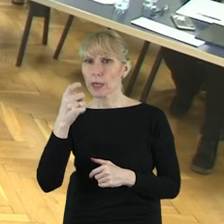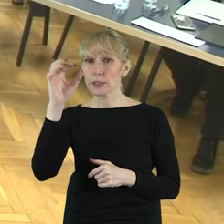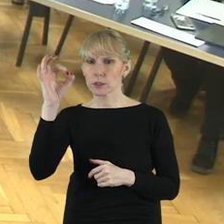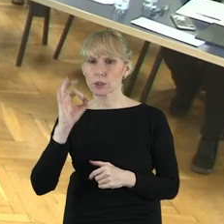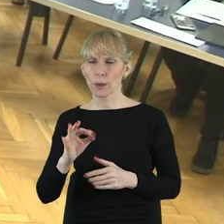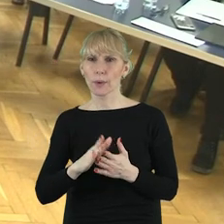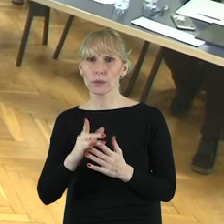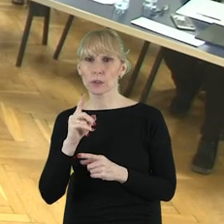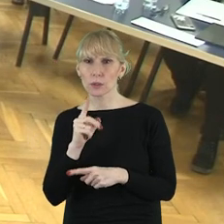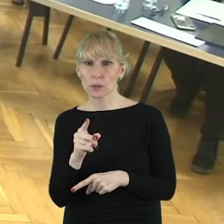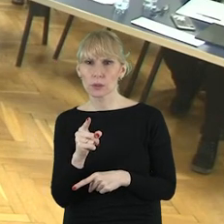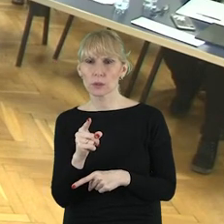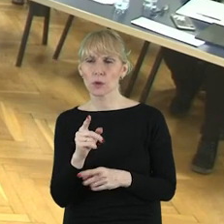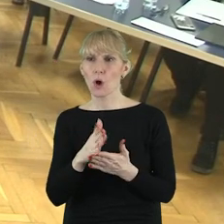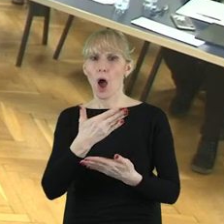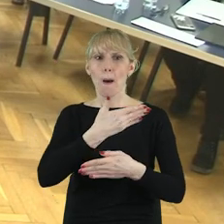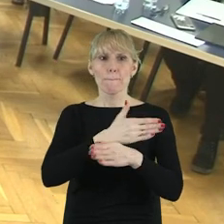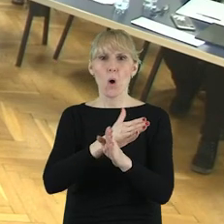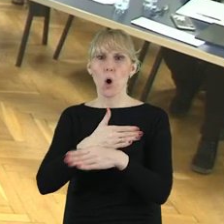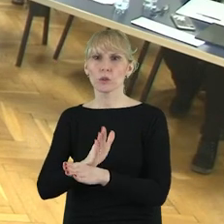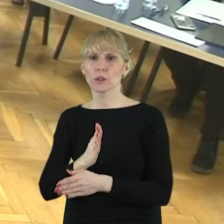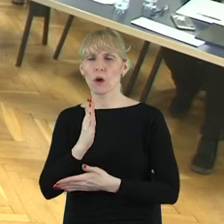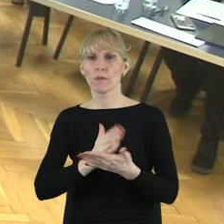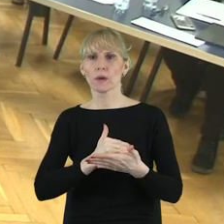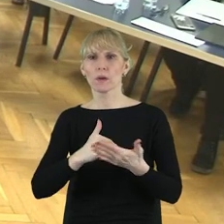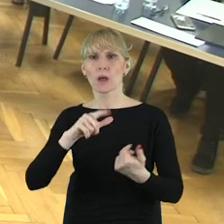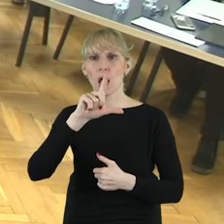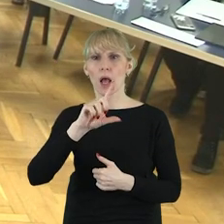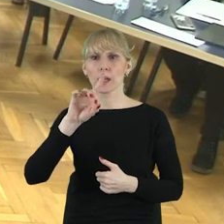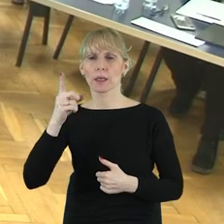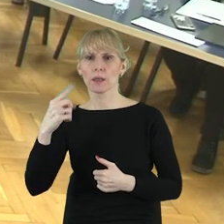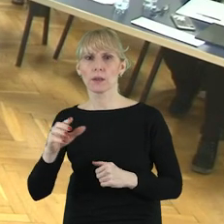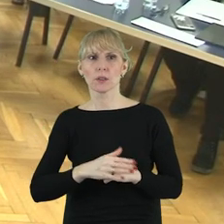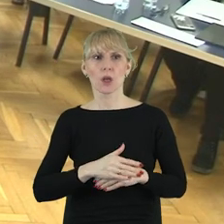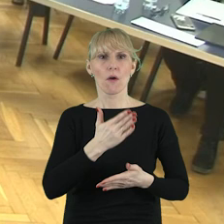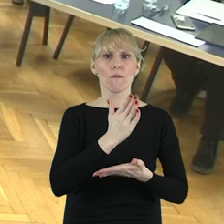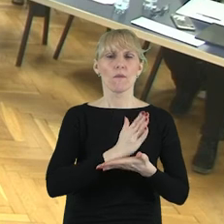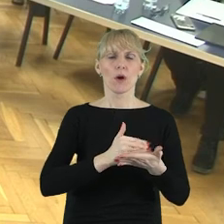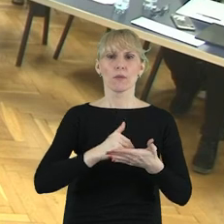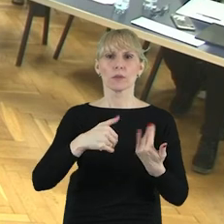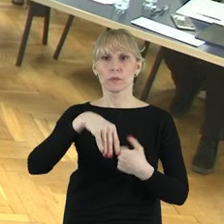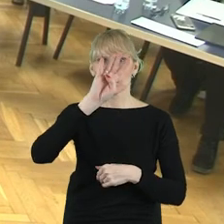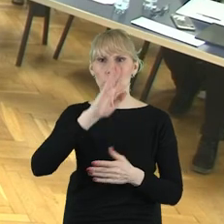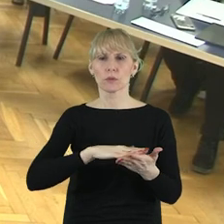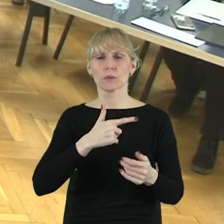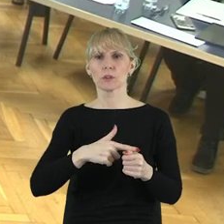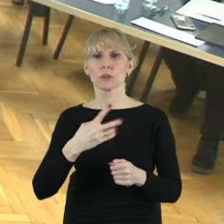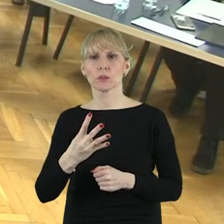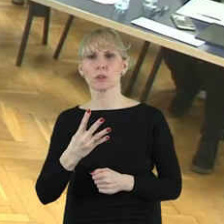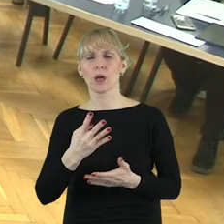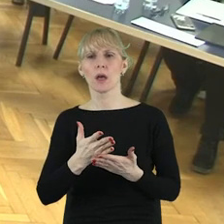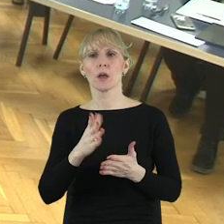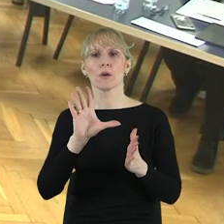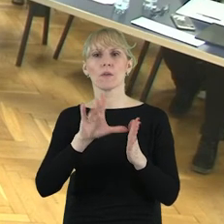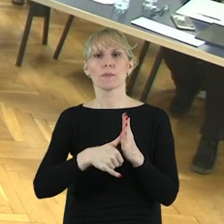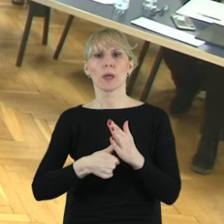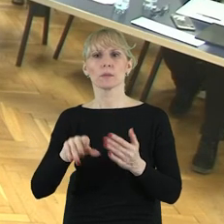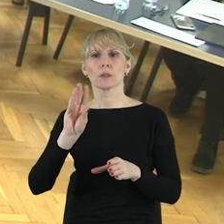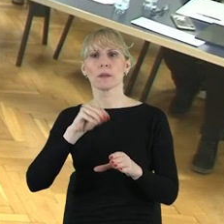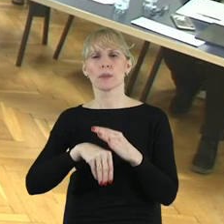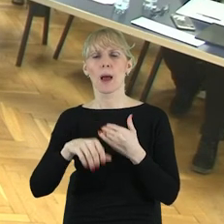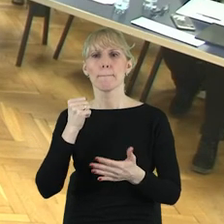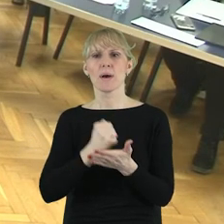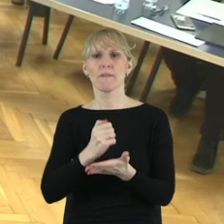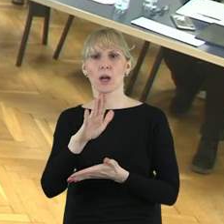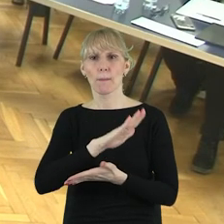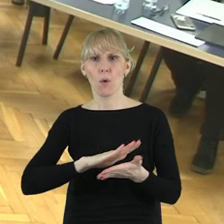no tylko jest pewna refleksja odnośnie podziału województwa na nowe LGD. Województwo łódzkie to 24 powiaty ogółem, w tym 3 miasta na prawach, w